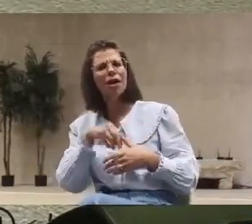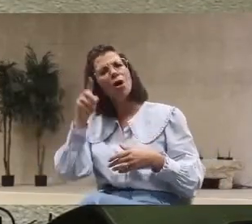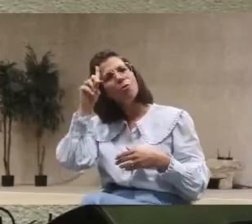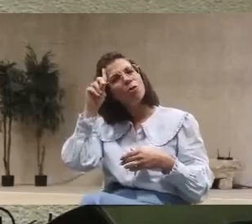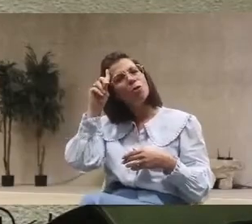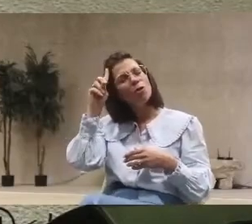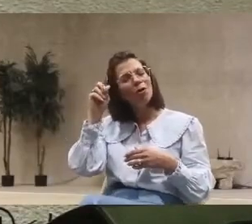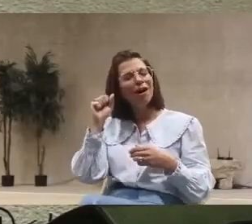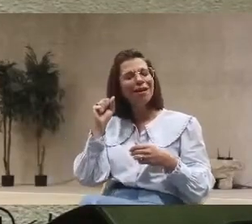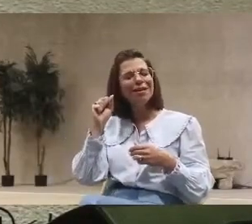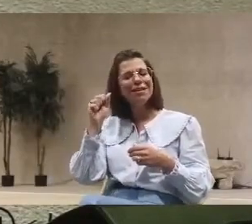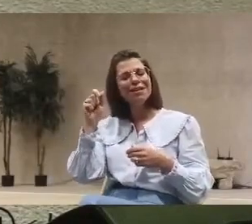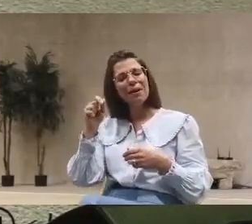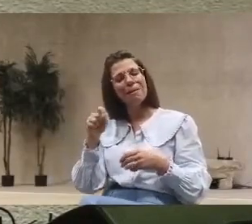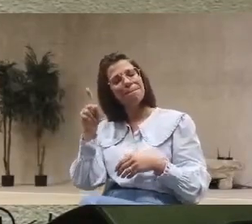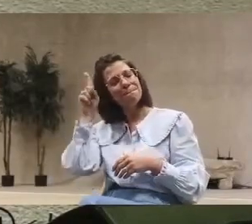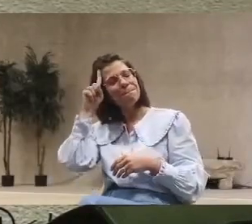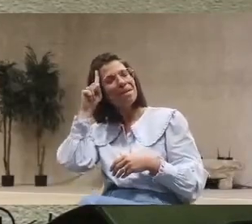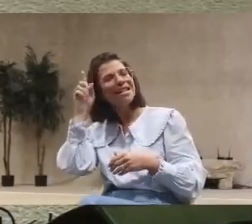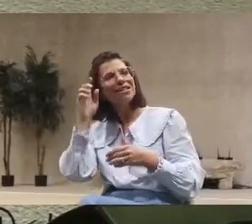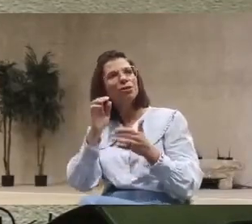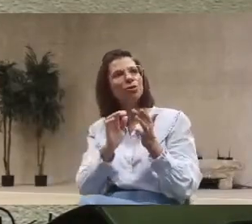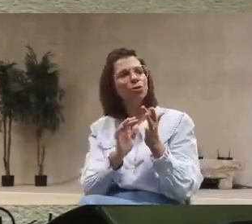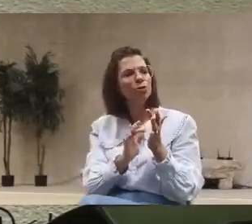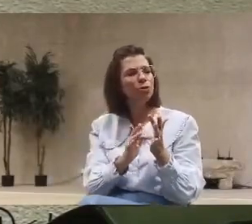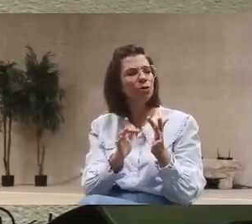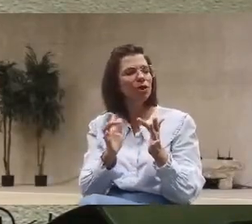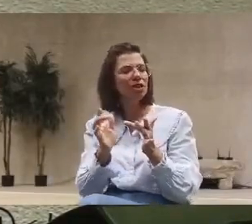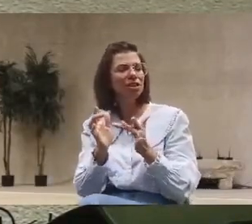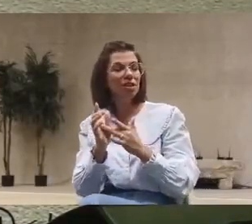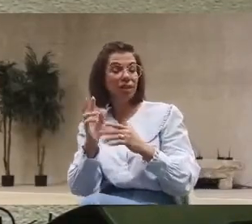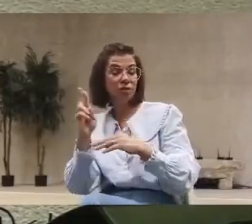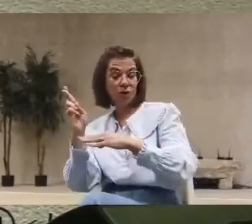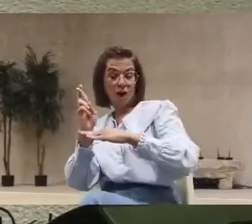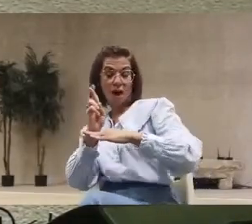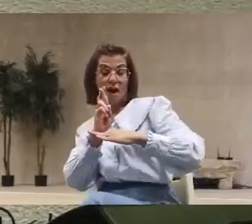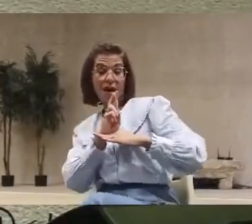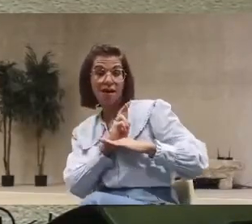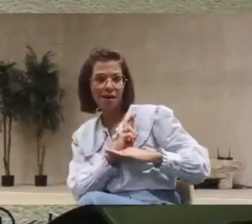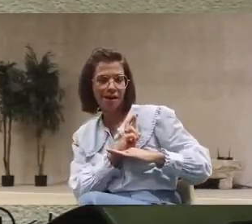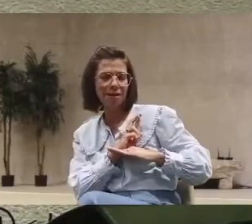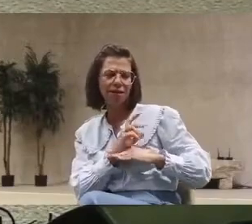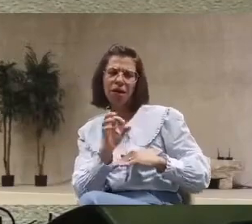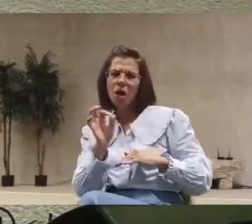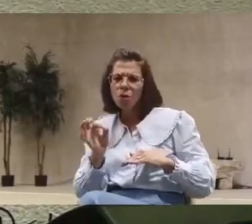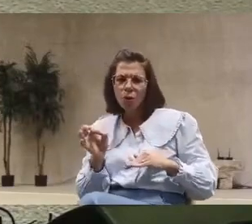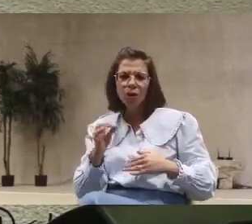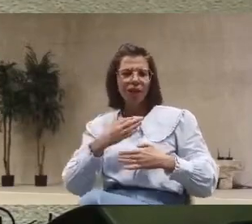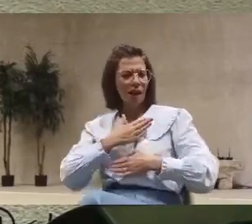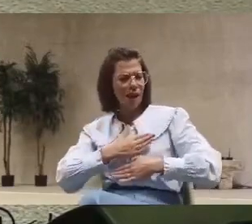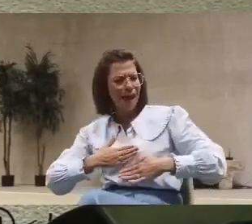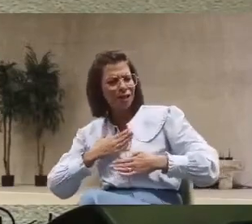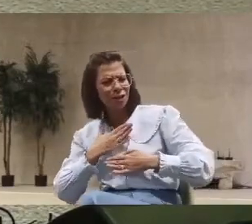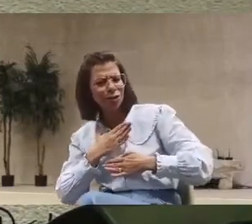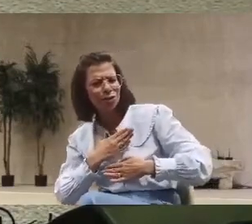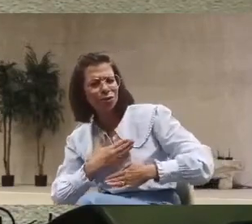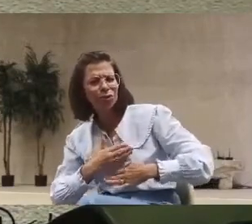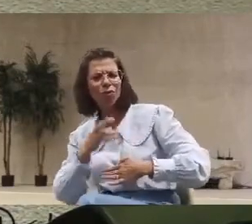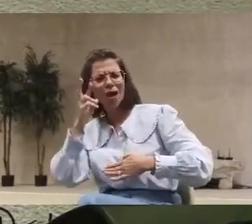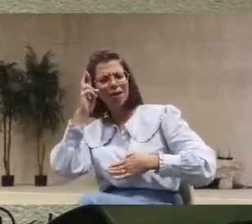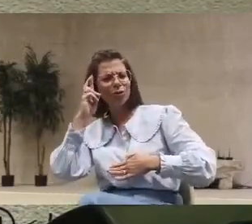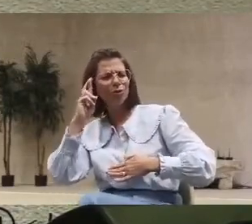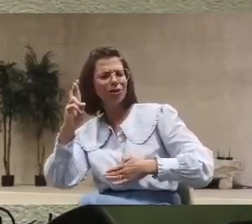La joie du Seigneur, la joie de l'Éternel est notre force. Une joie pure et sainte qui vient d'en haut,